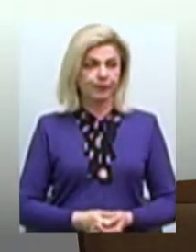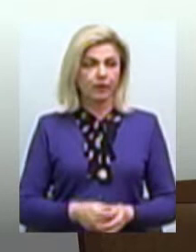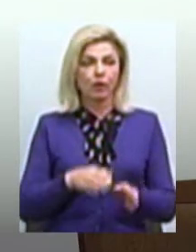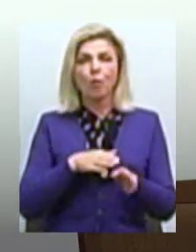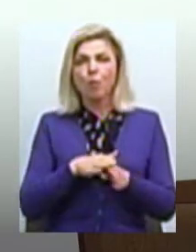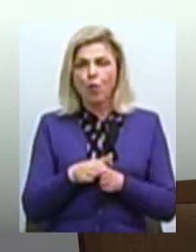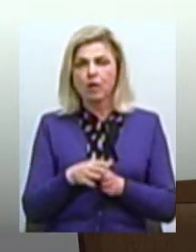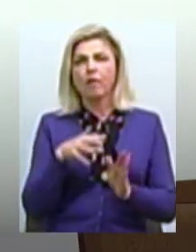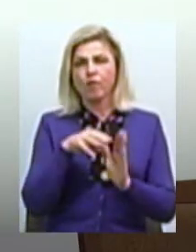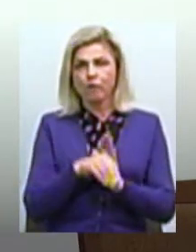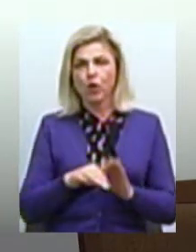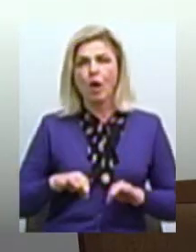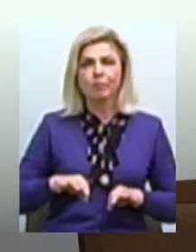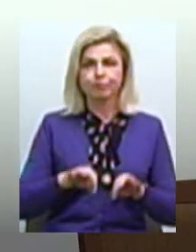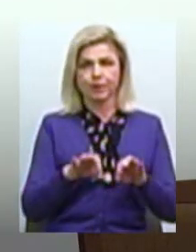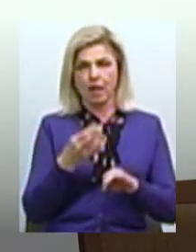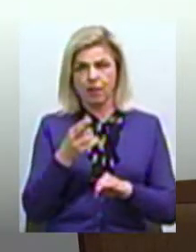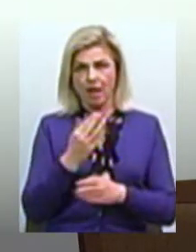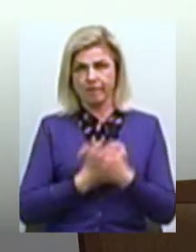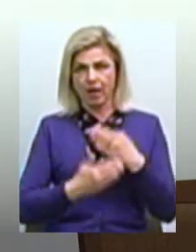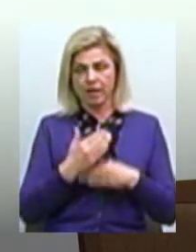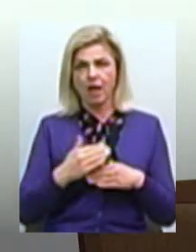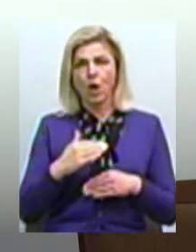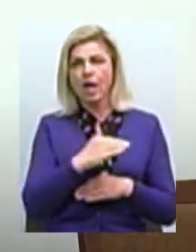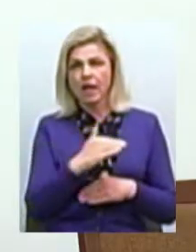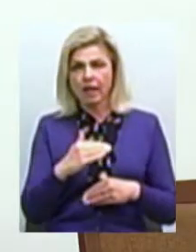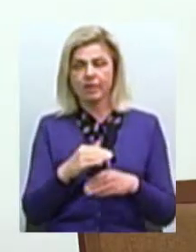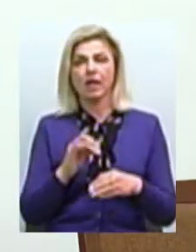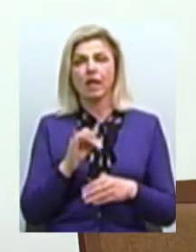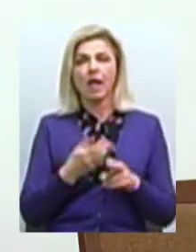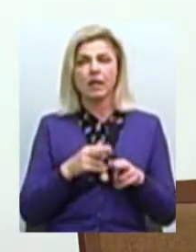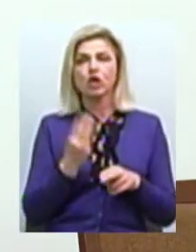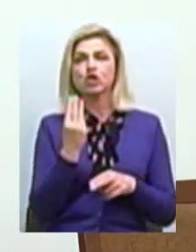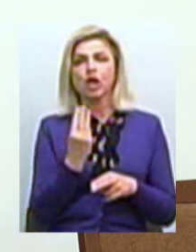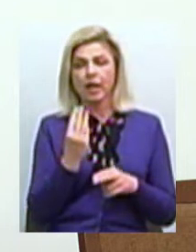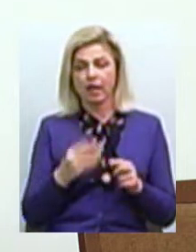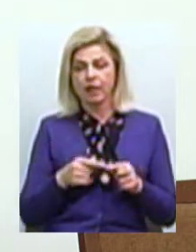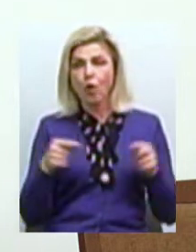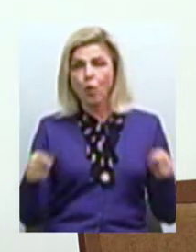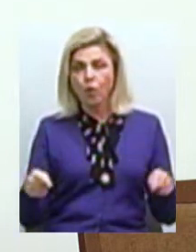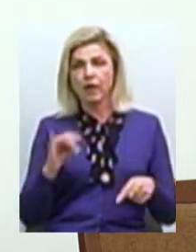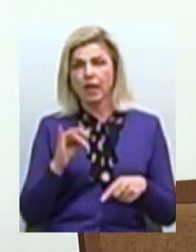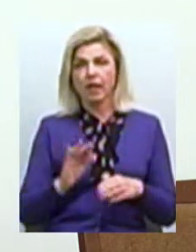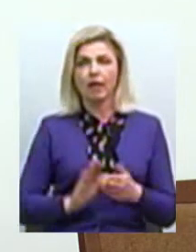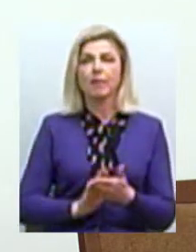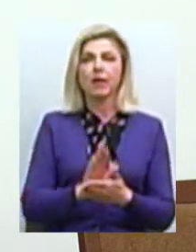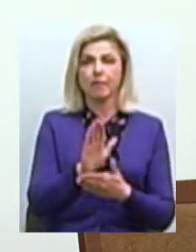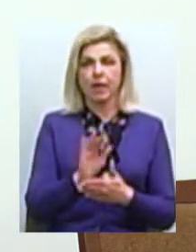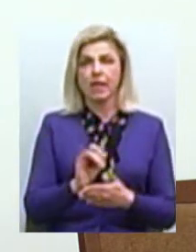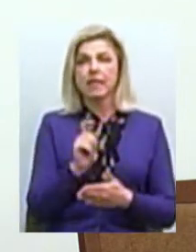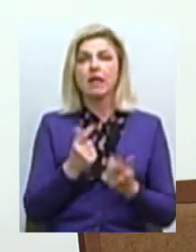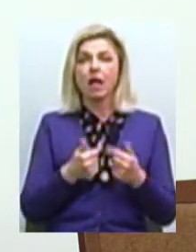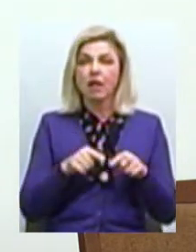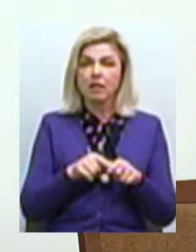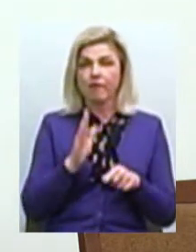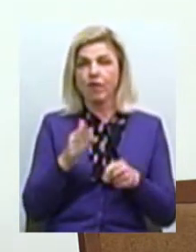Повністю передбачені проїзди для інвалідних візків. Рівні, доступ. Це і ширина дверних отворів, це і перепади з класів в коридор.